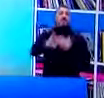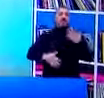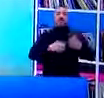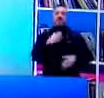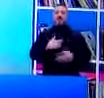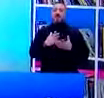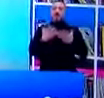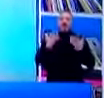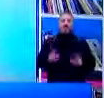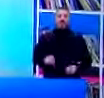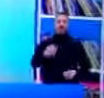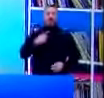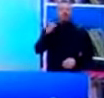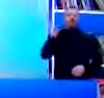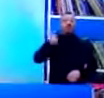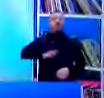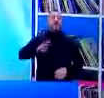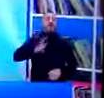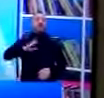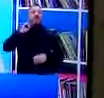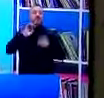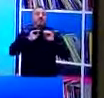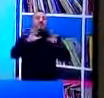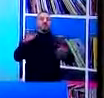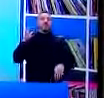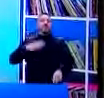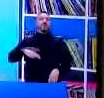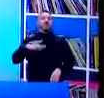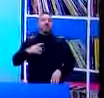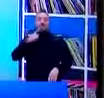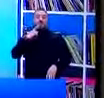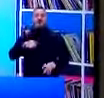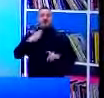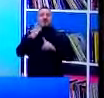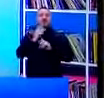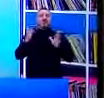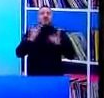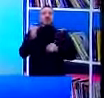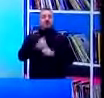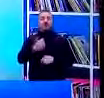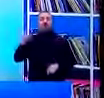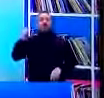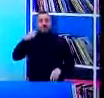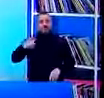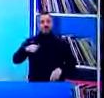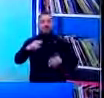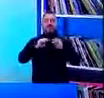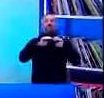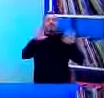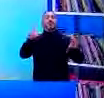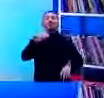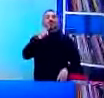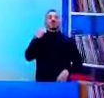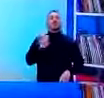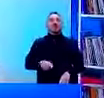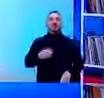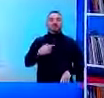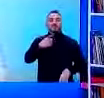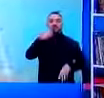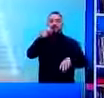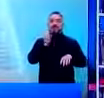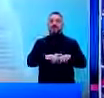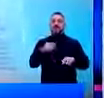Hayır olsun dedim. Bir derdi var. Duyurmak istiyor. Beni İsmail Küçükkaya duysa o duyururdu demiş. İnanılır